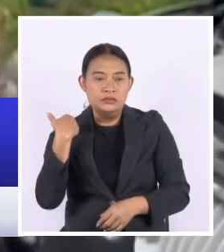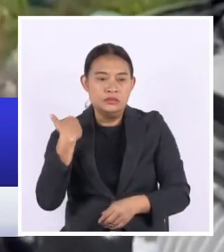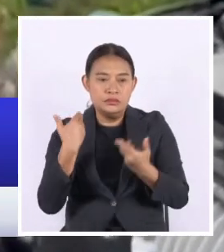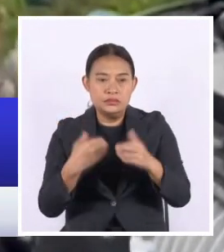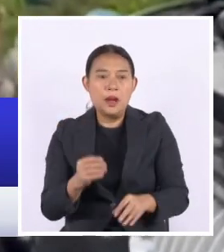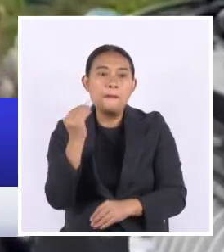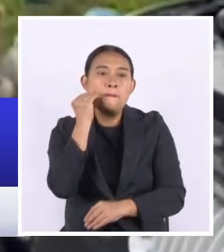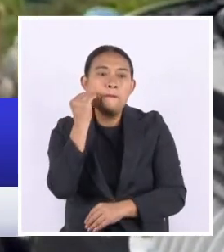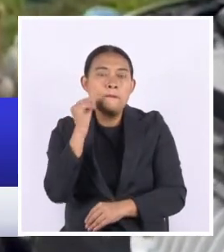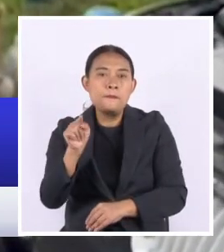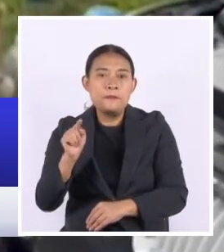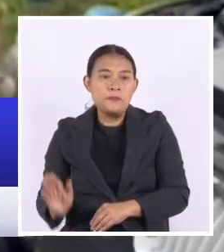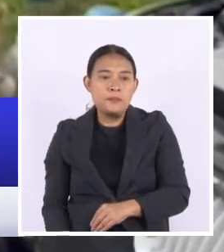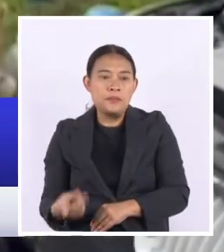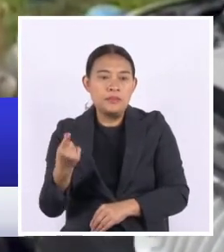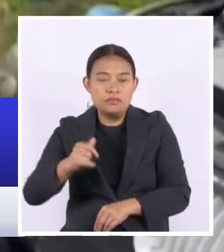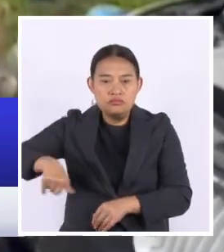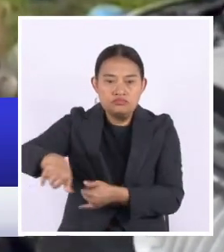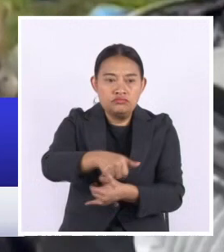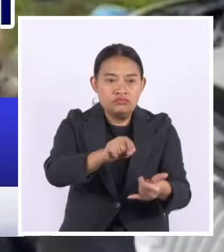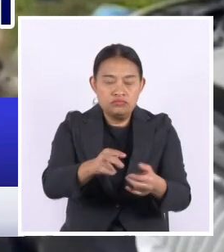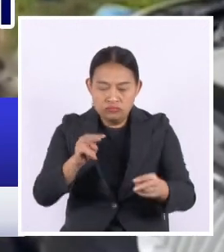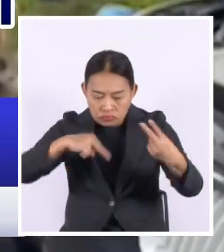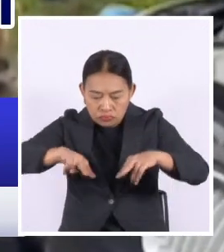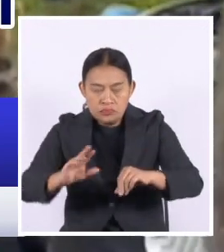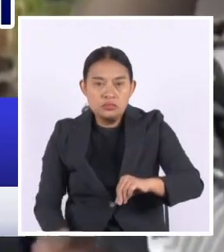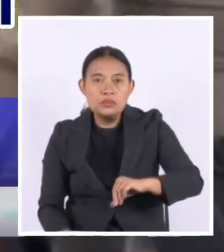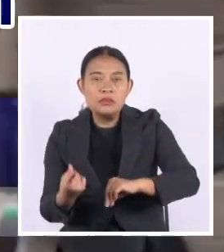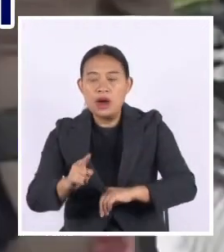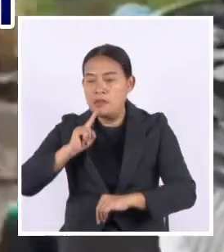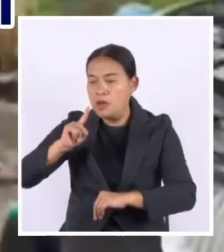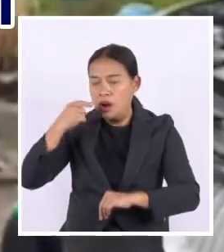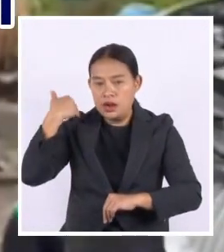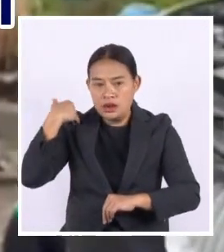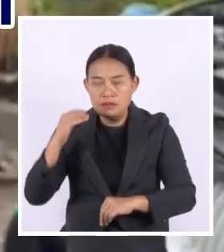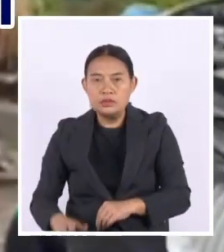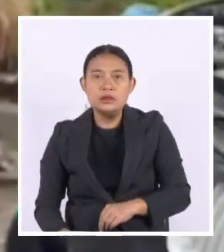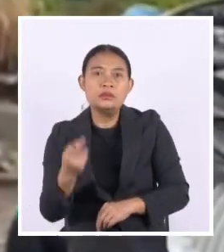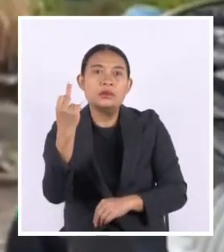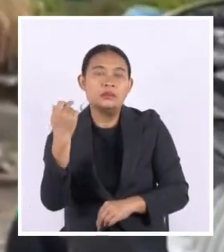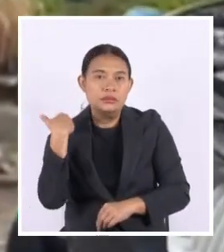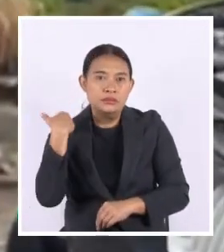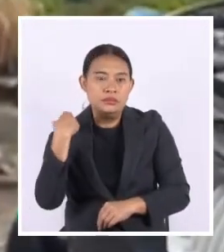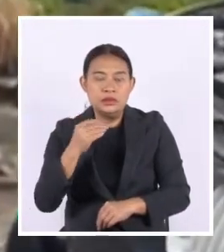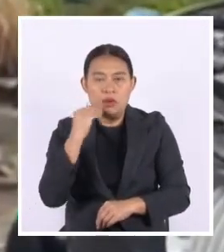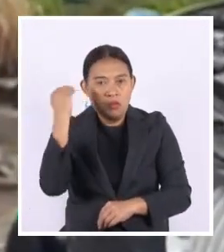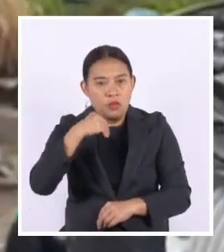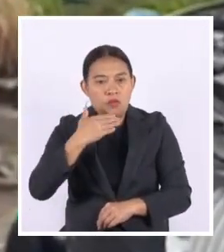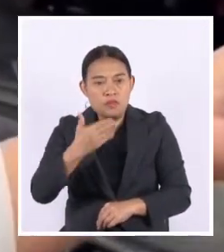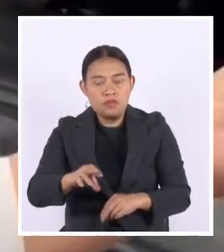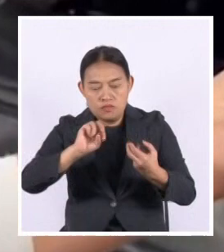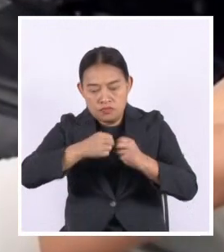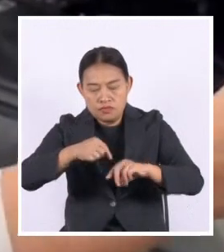ลุงอู๊ดนั่นน่ะก็คือปล่อยหมาเข้าไปเขาก็บอกให้ดูแลหมาดีๆก็ด่าเขายกนิ้วกลางให้เขาตลอดมีปัญหากับทุกค